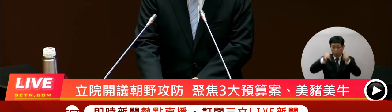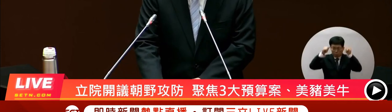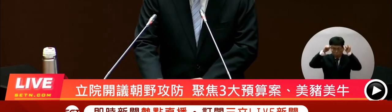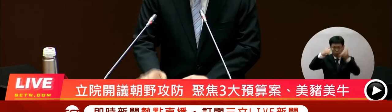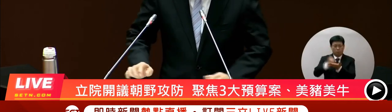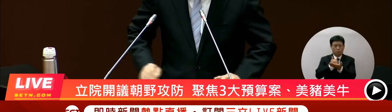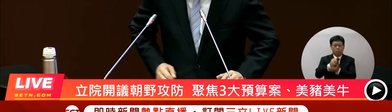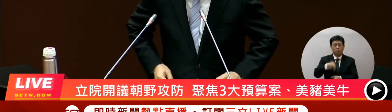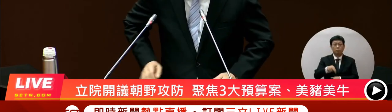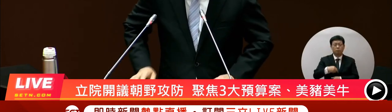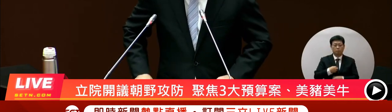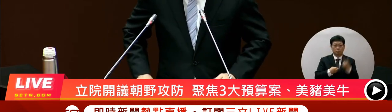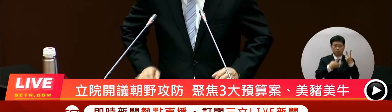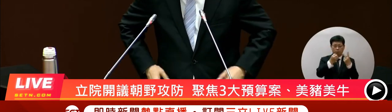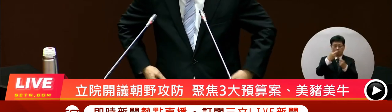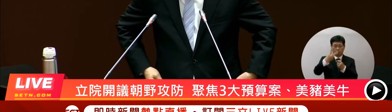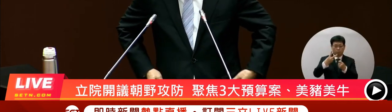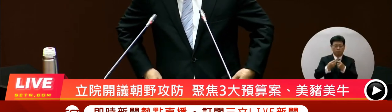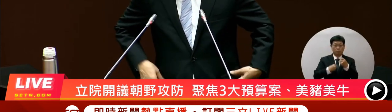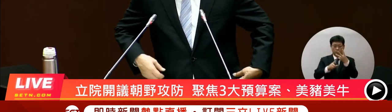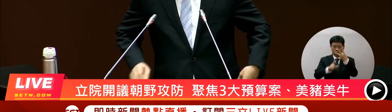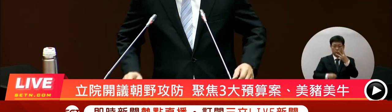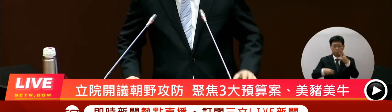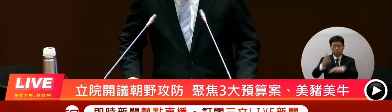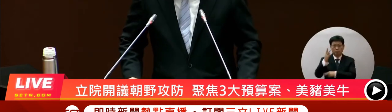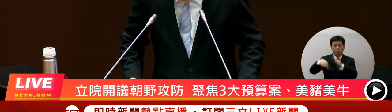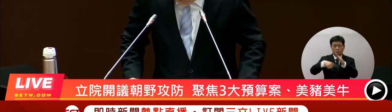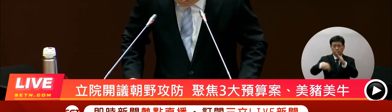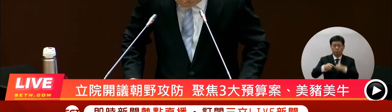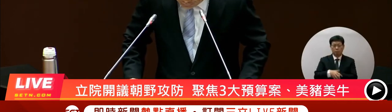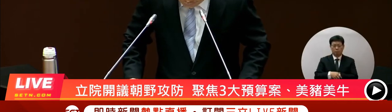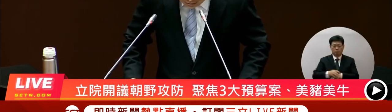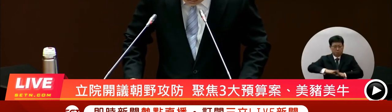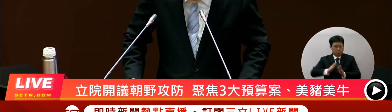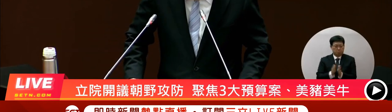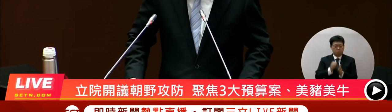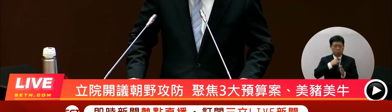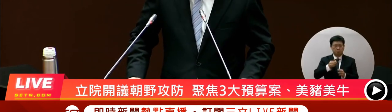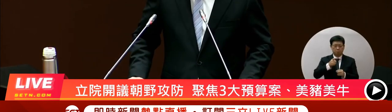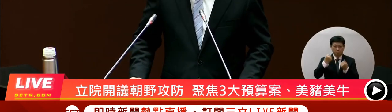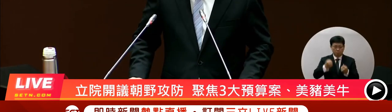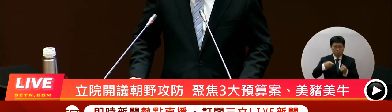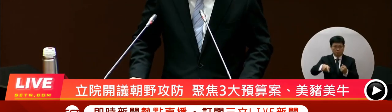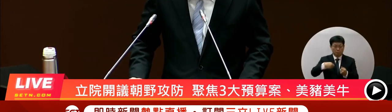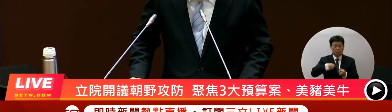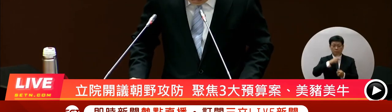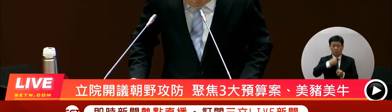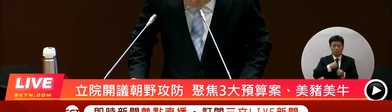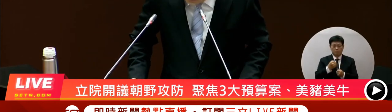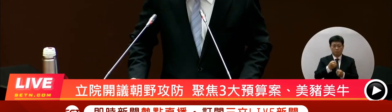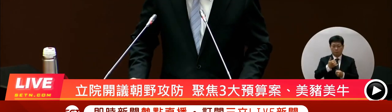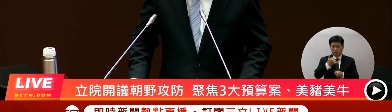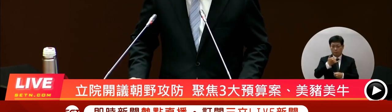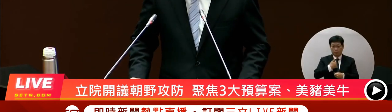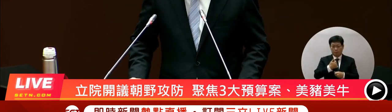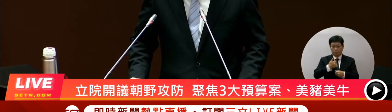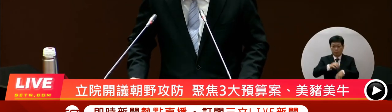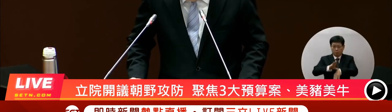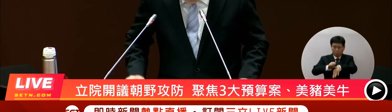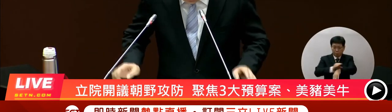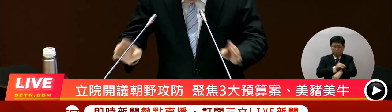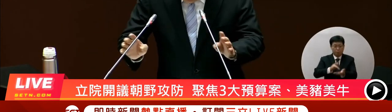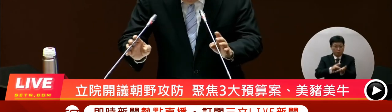口。2012年3月，行政院随即开放含莱克多巴胺的牛肉进